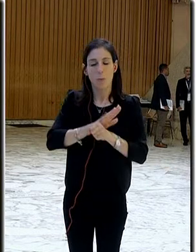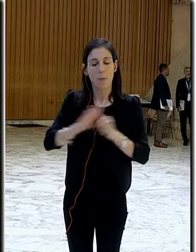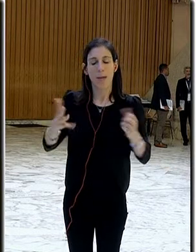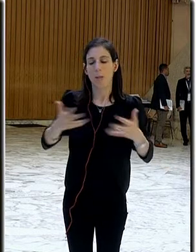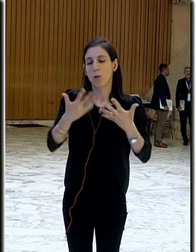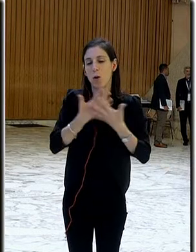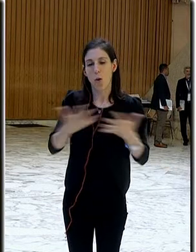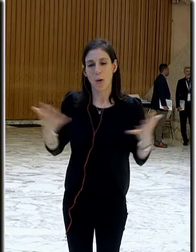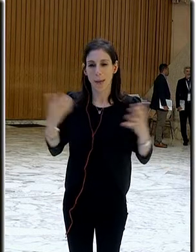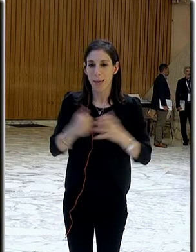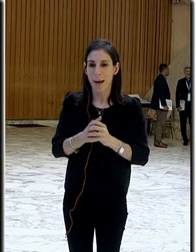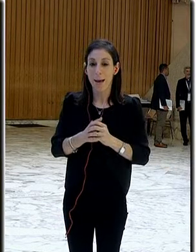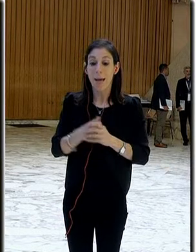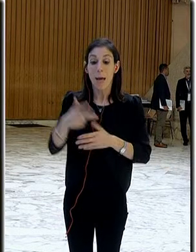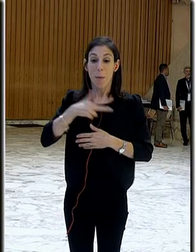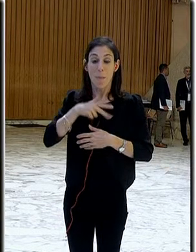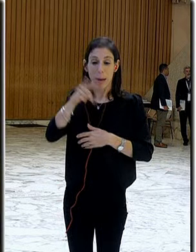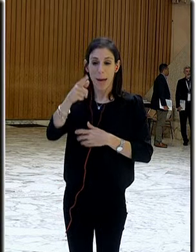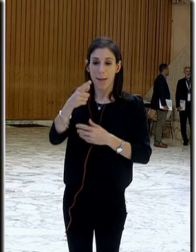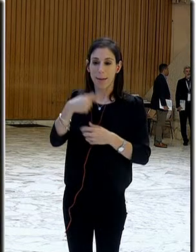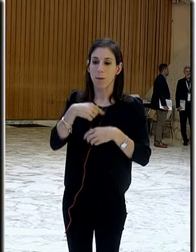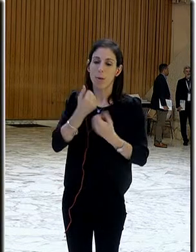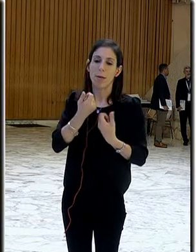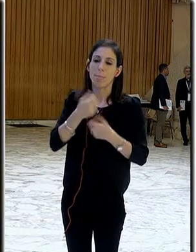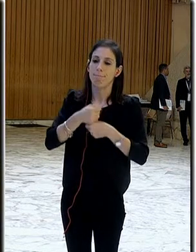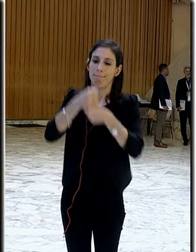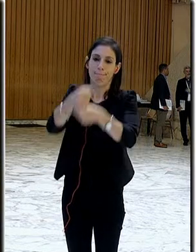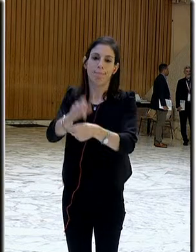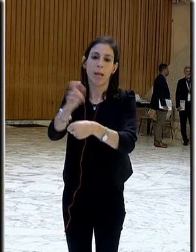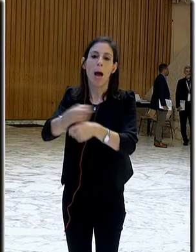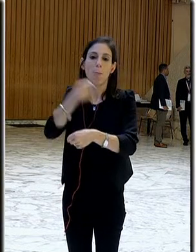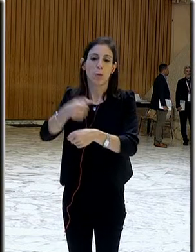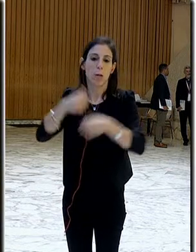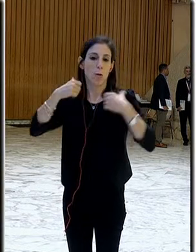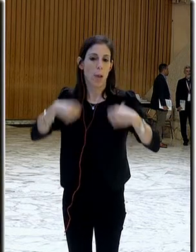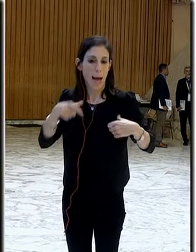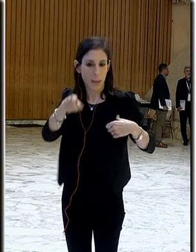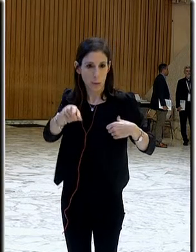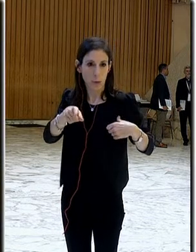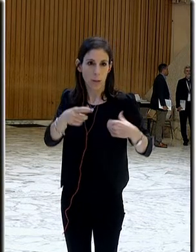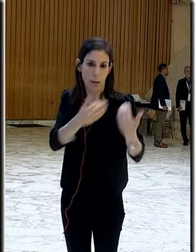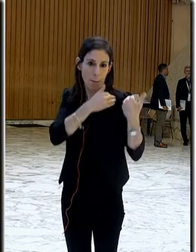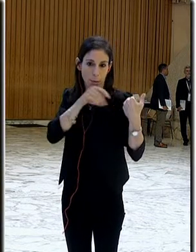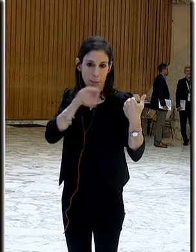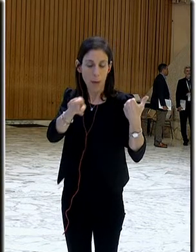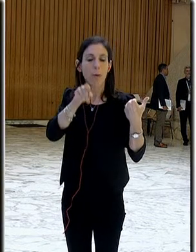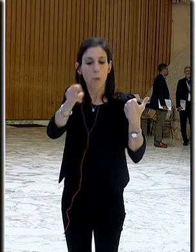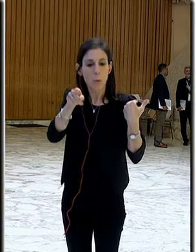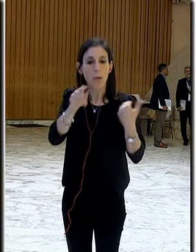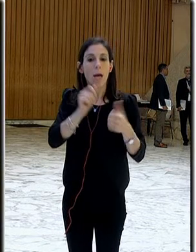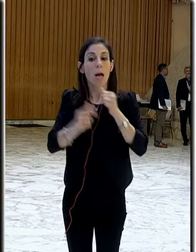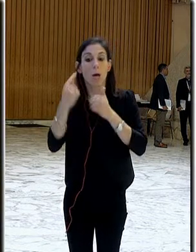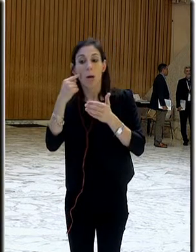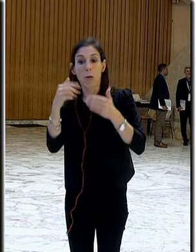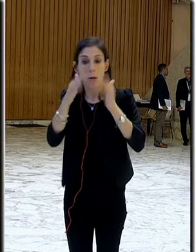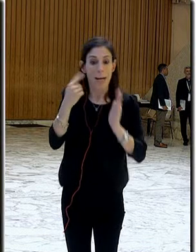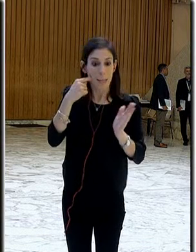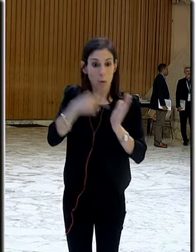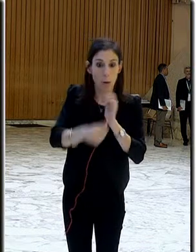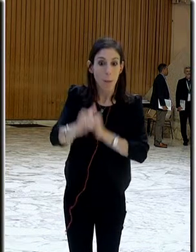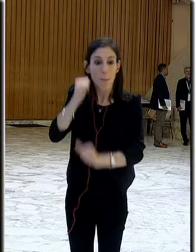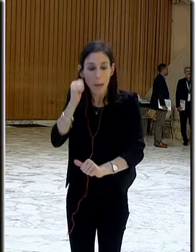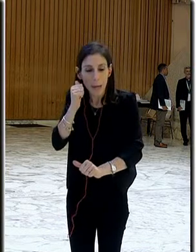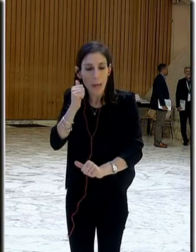laïcs, avant de rentrer, devait se rassurer que tout le monde est bien arrivé chez soi. Des fois même, il